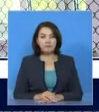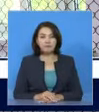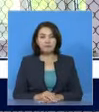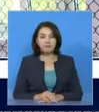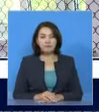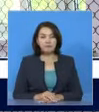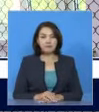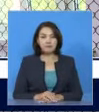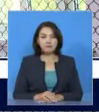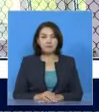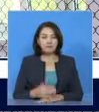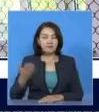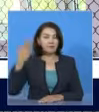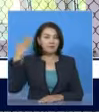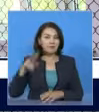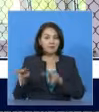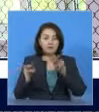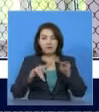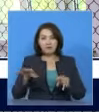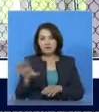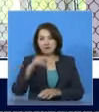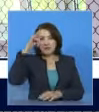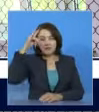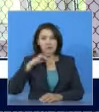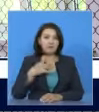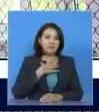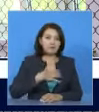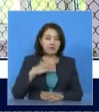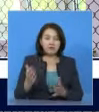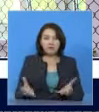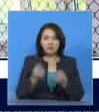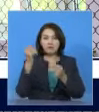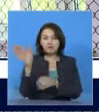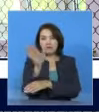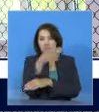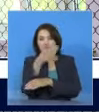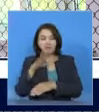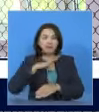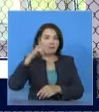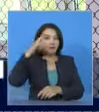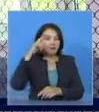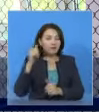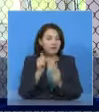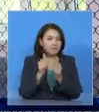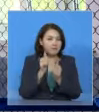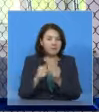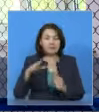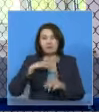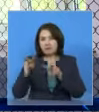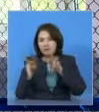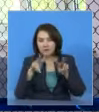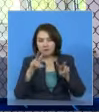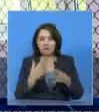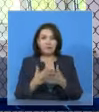Казахстана. За мной следил весь Казахстан, и было важно возвысить наш флаг. Я об этом думал постоянно,